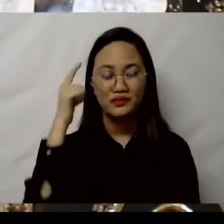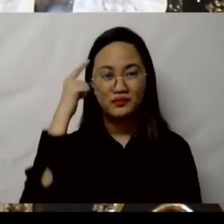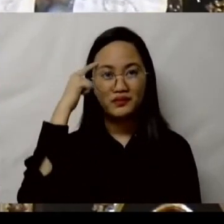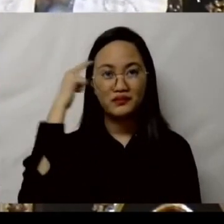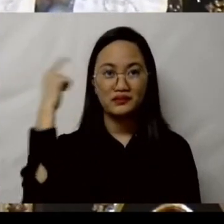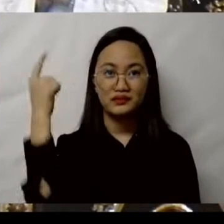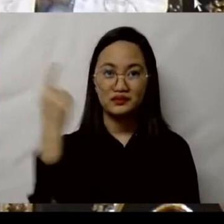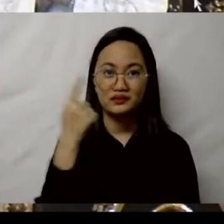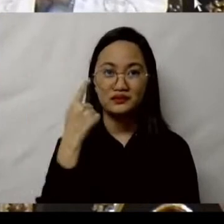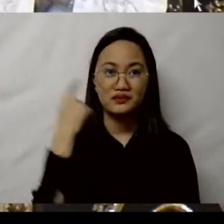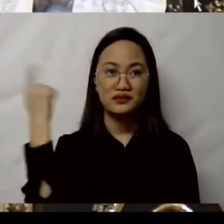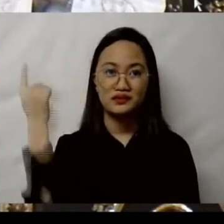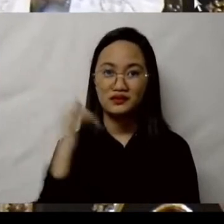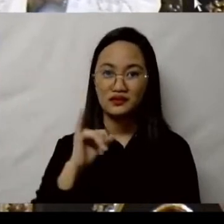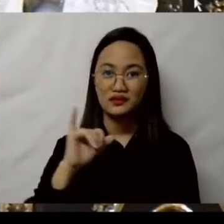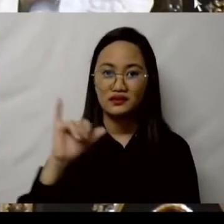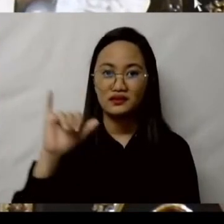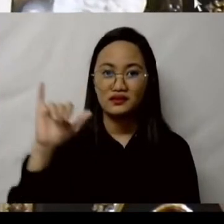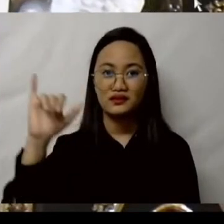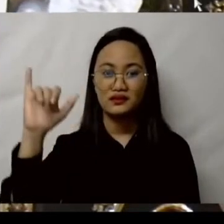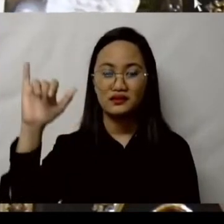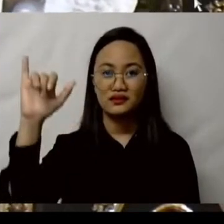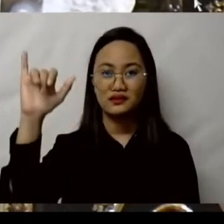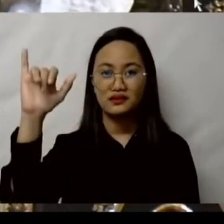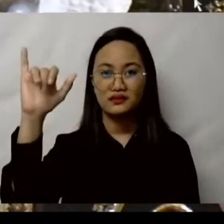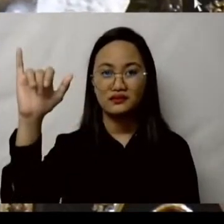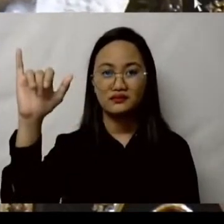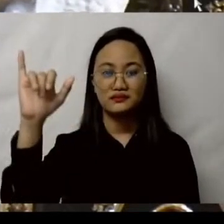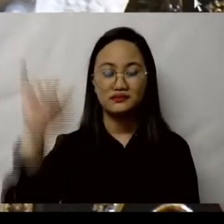magpasawalang hanggan.